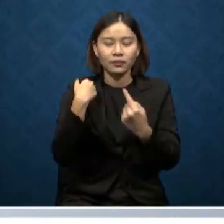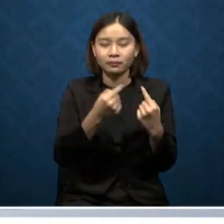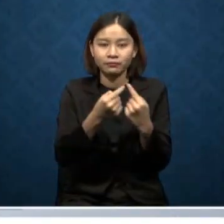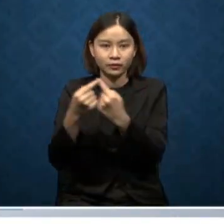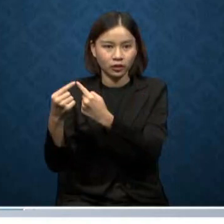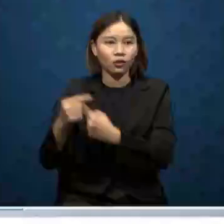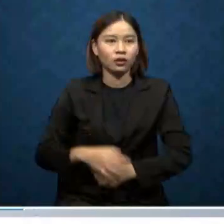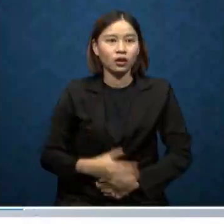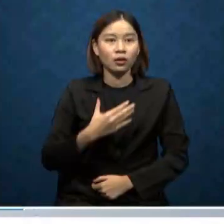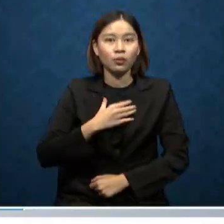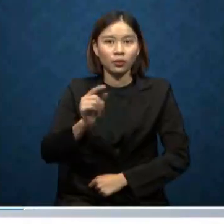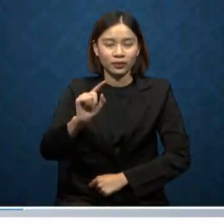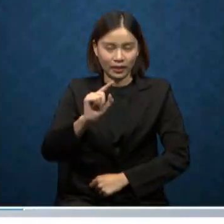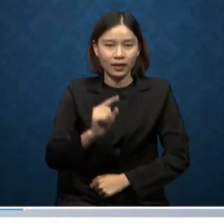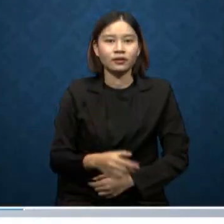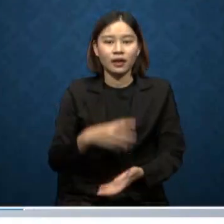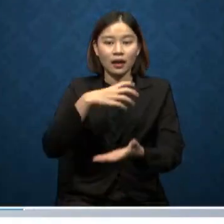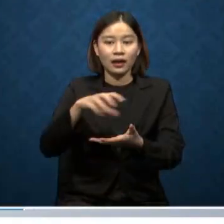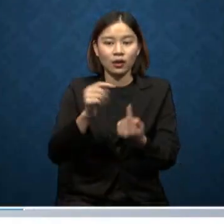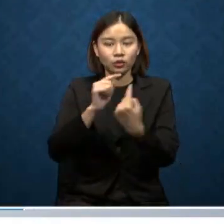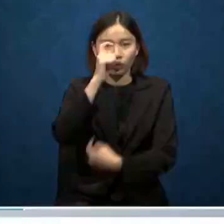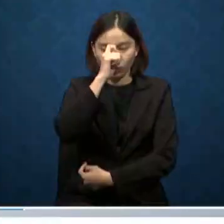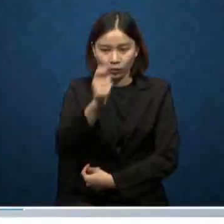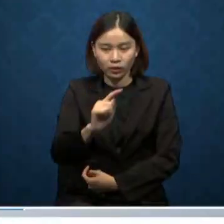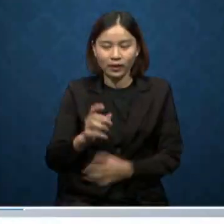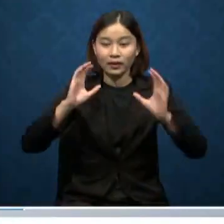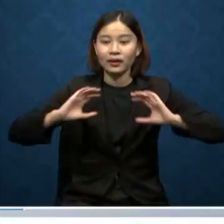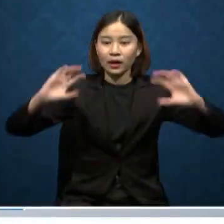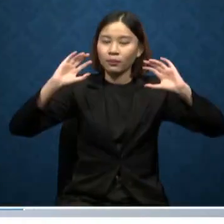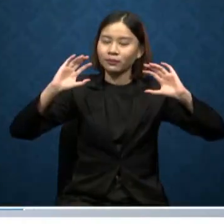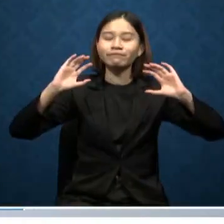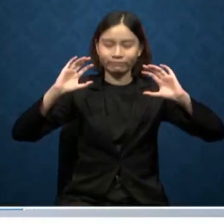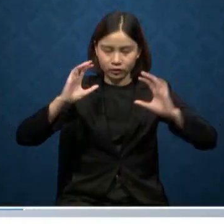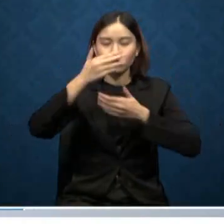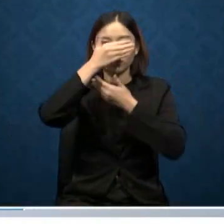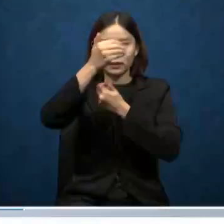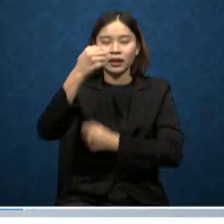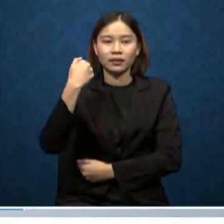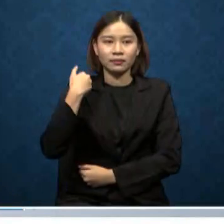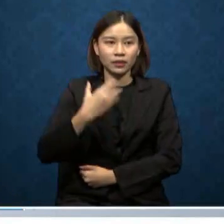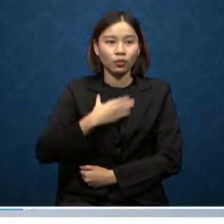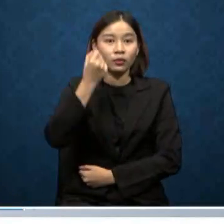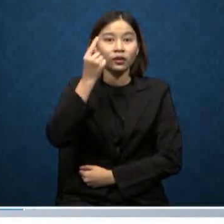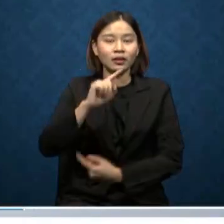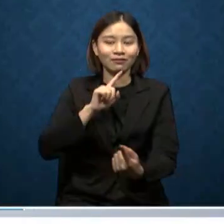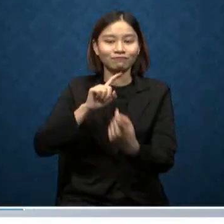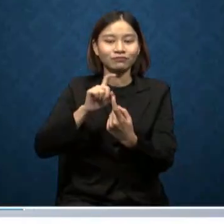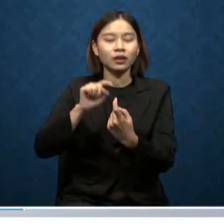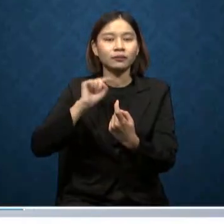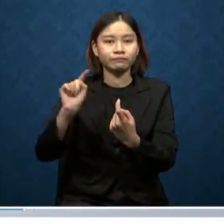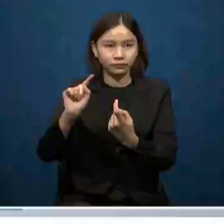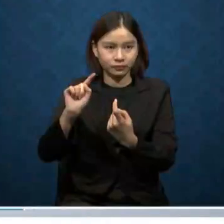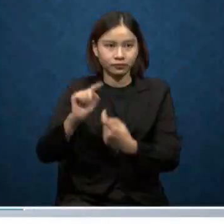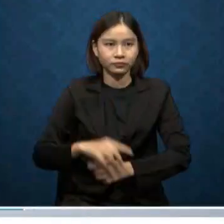องซึผมเองต้องเรีนด้คว connector ครัว่ารัฒบาลก็ไม่ได้นนอนใจครับผมเค้ใจวากระธุนี้ickets คงจะ